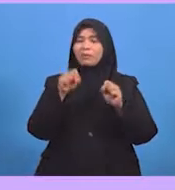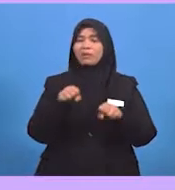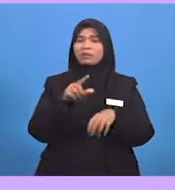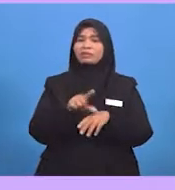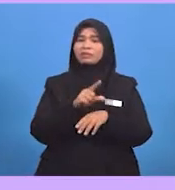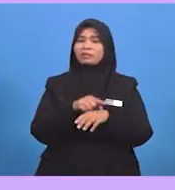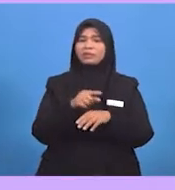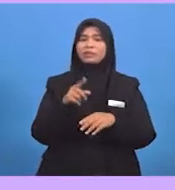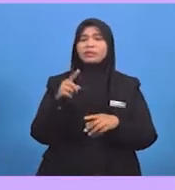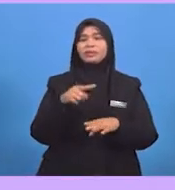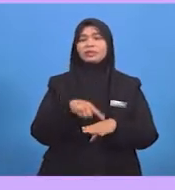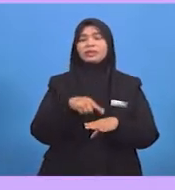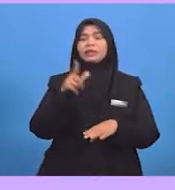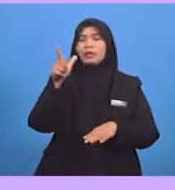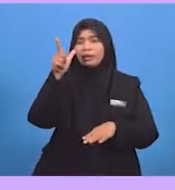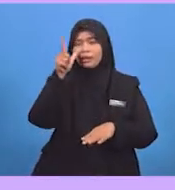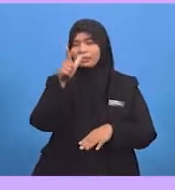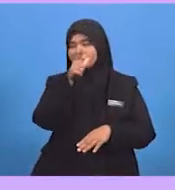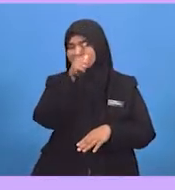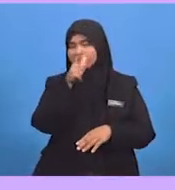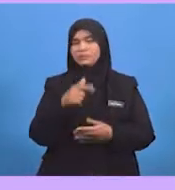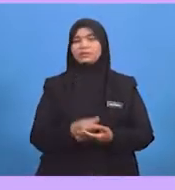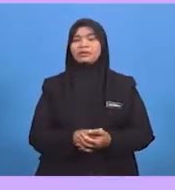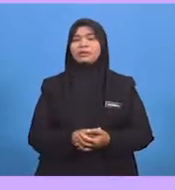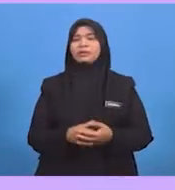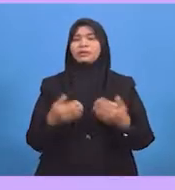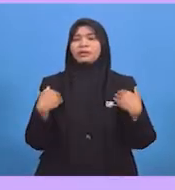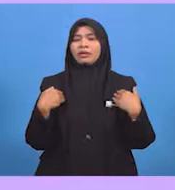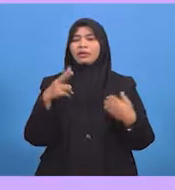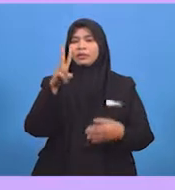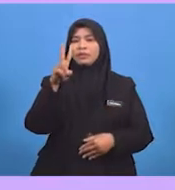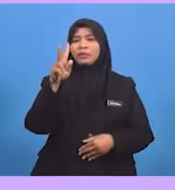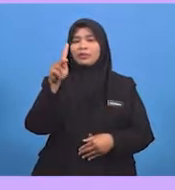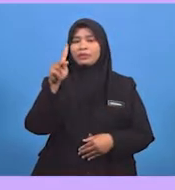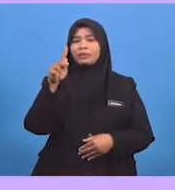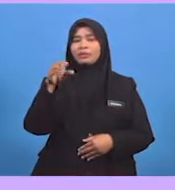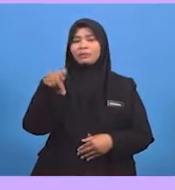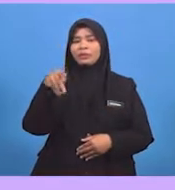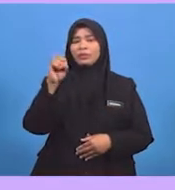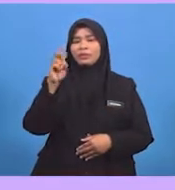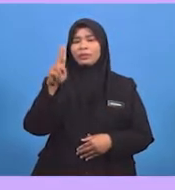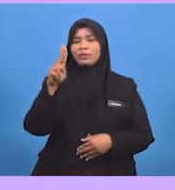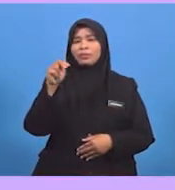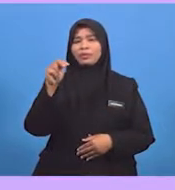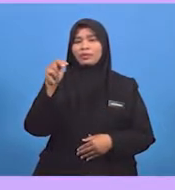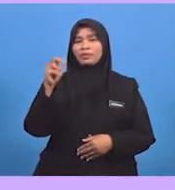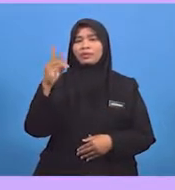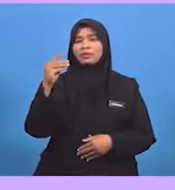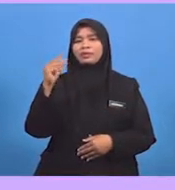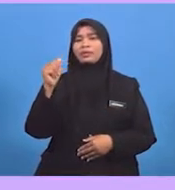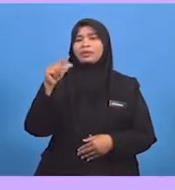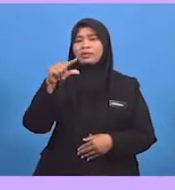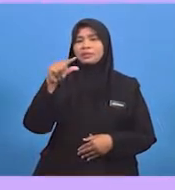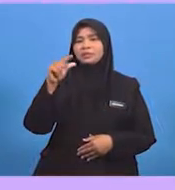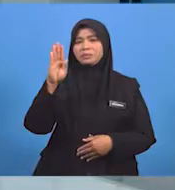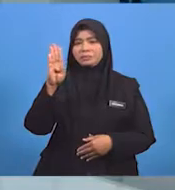London? Mata wang yang digunakan di London adalah UK Pound Sterling ataupun Great Britain